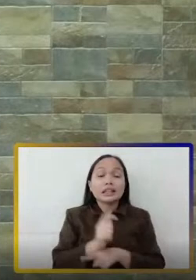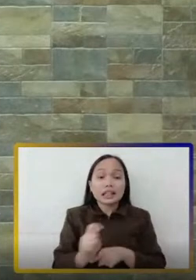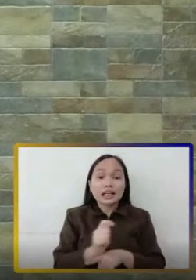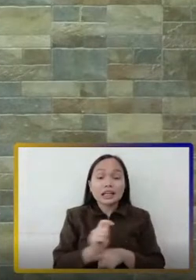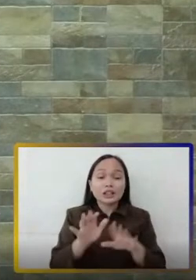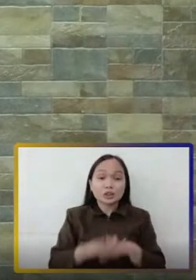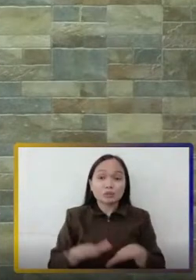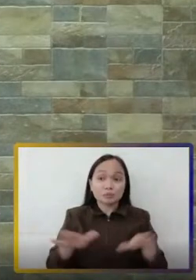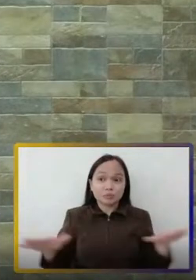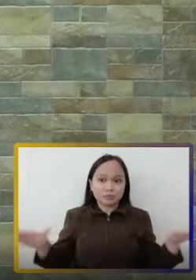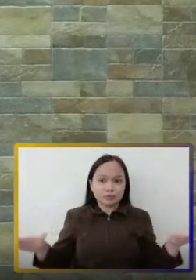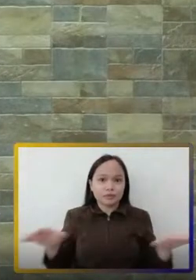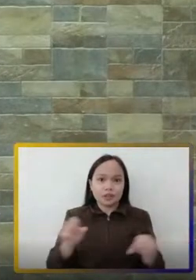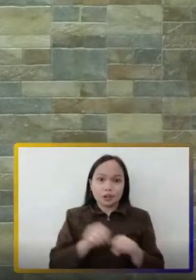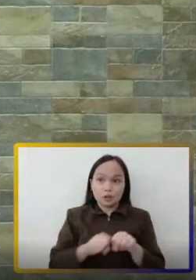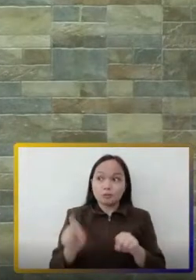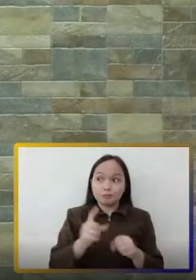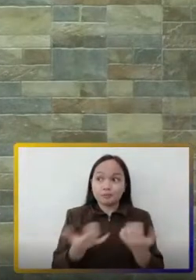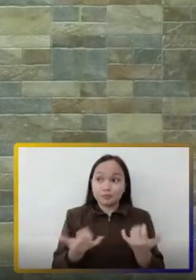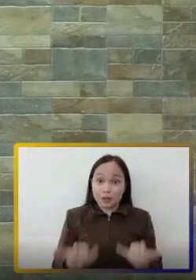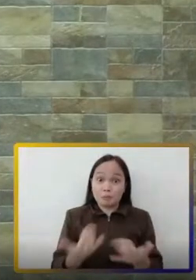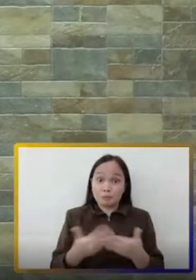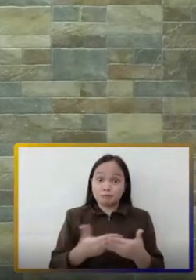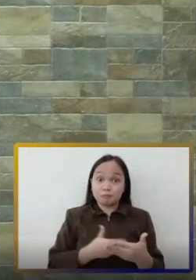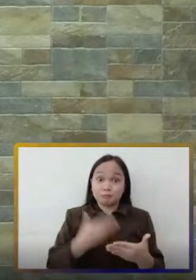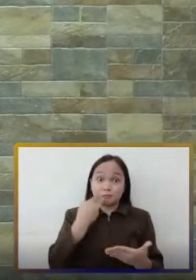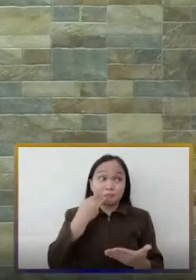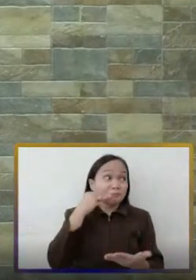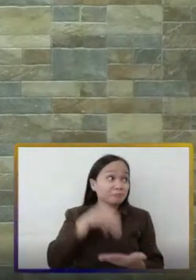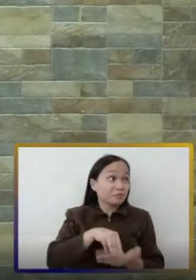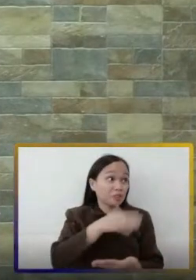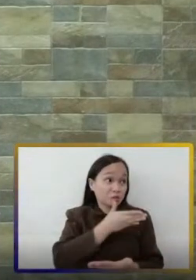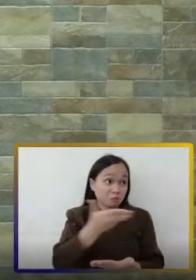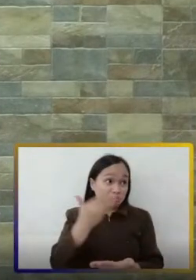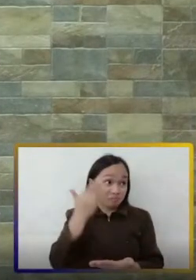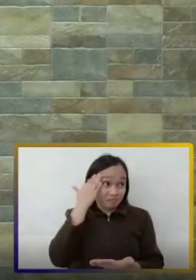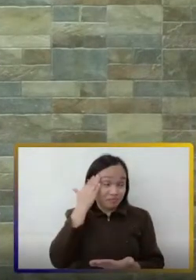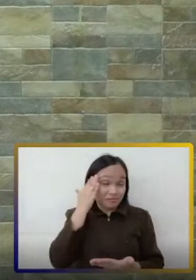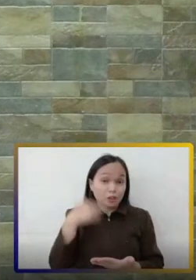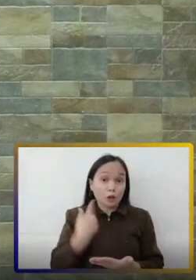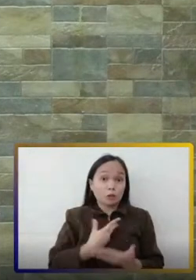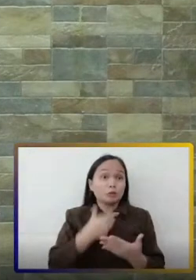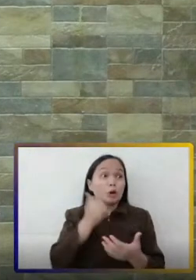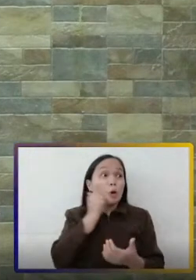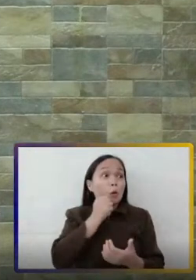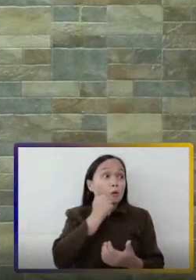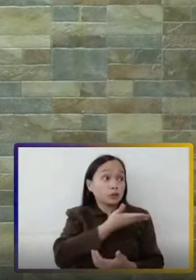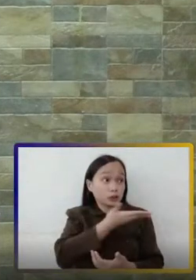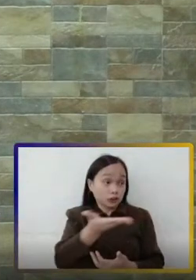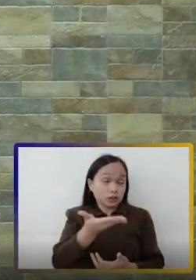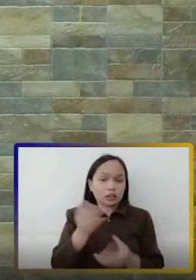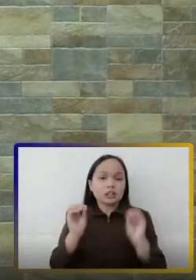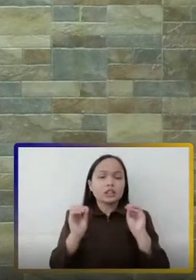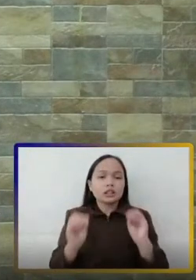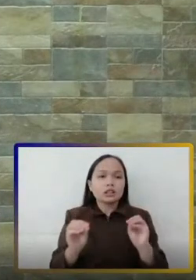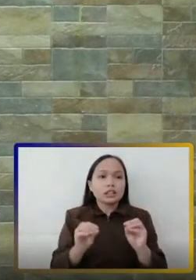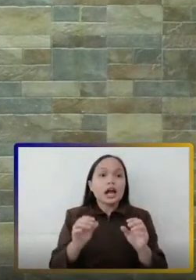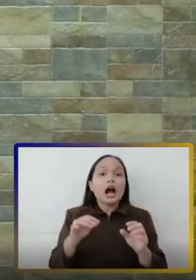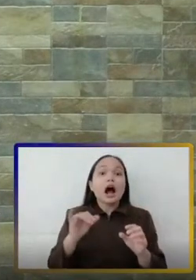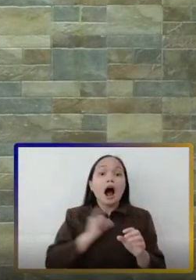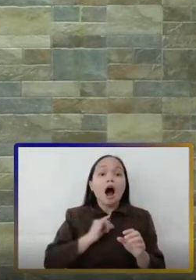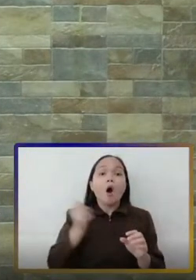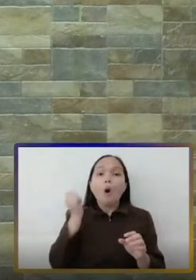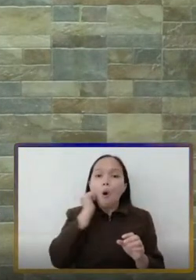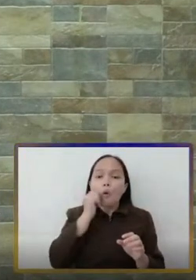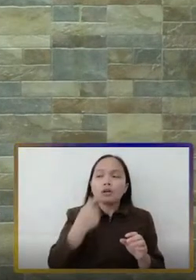Kaya bago ito, minsan ito, I think you heard it from me, na sinasabi ko, pag umalis sila dito, may instruction